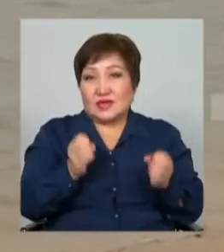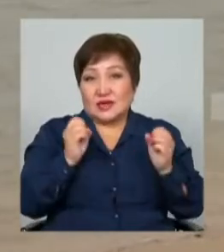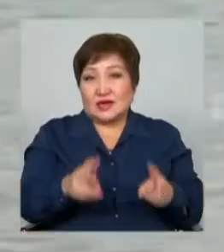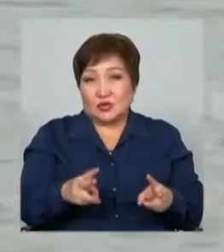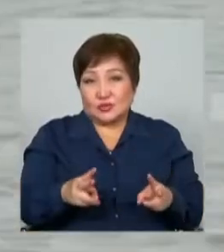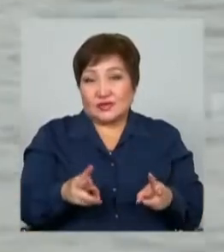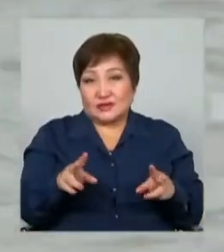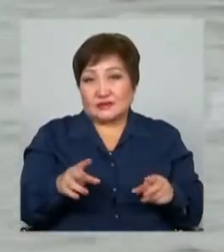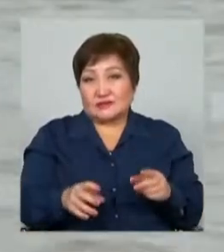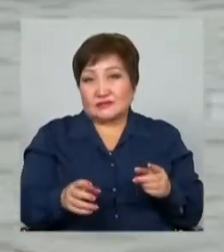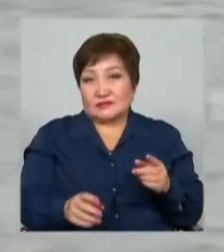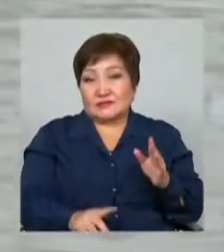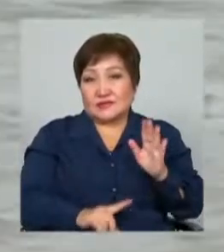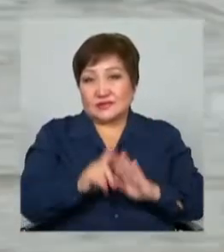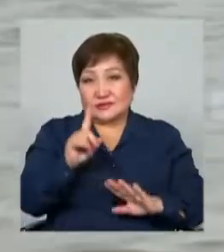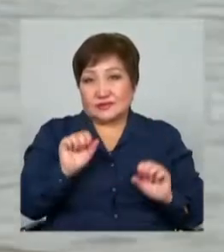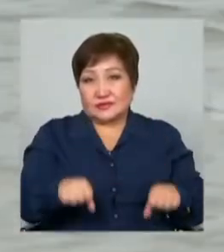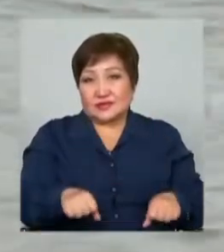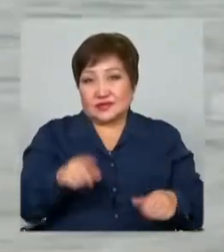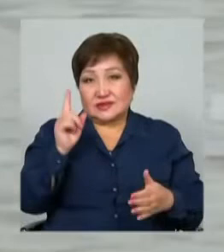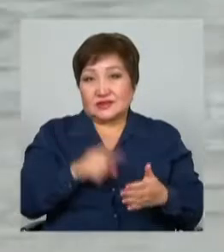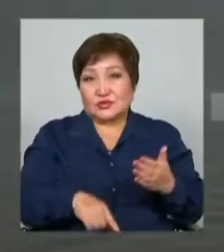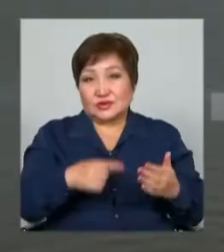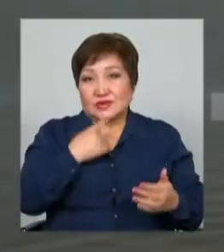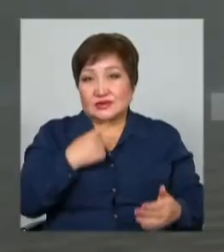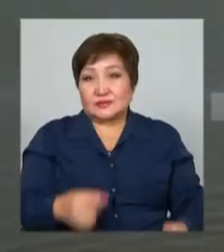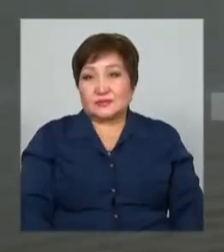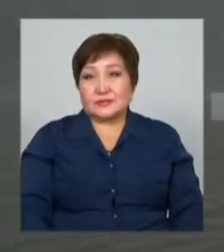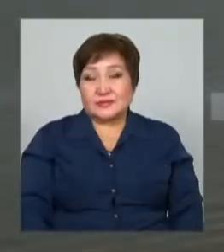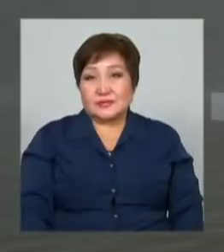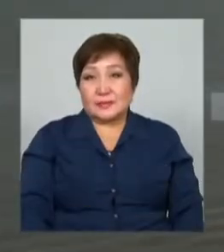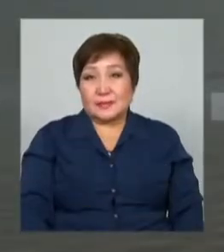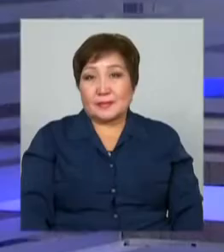сену қиын. Райымбек Сафиолла, Айбек Байзақ, Атыраудан.